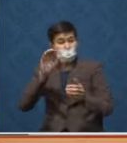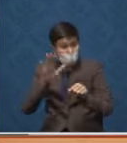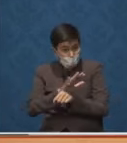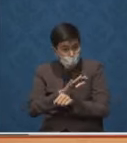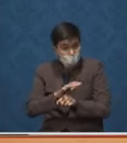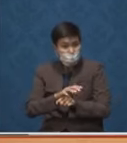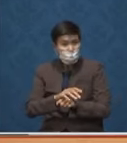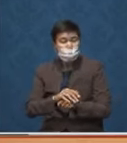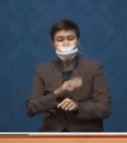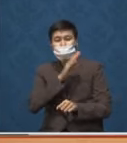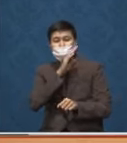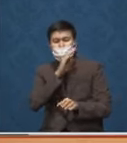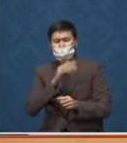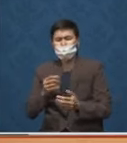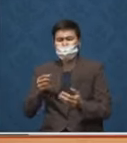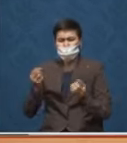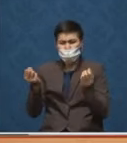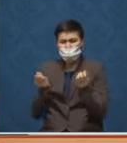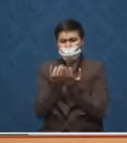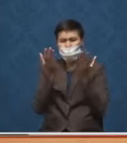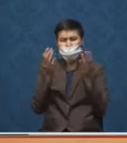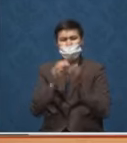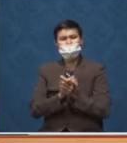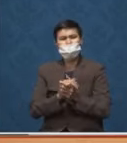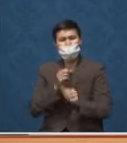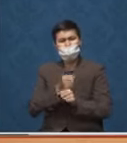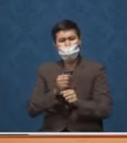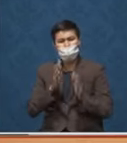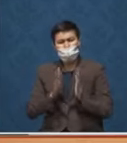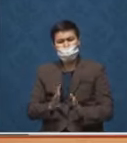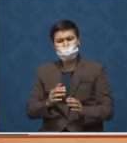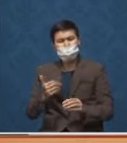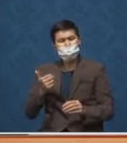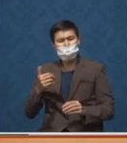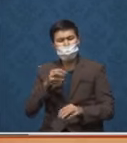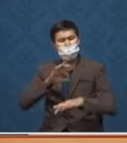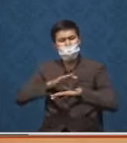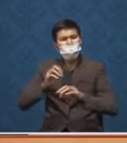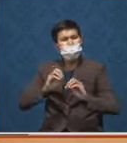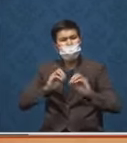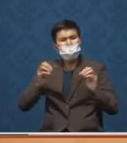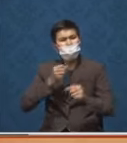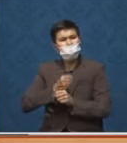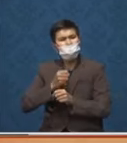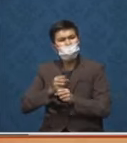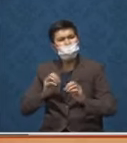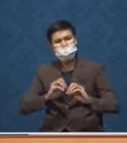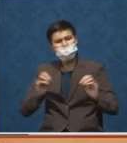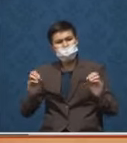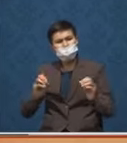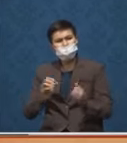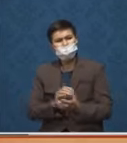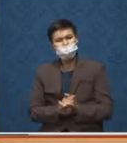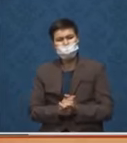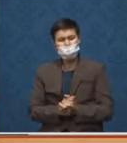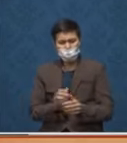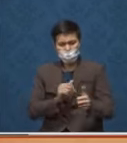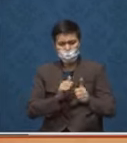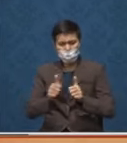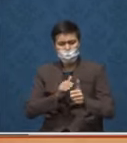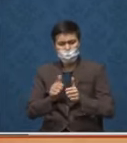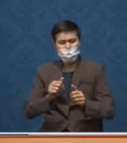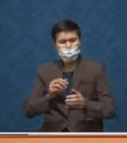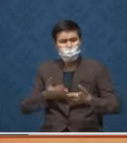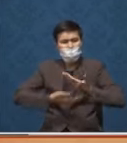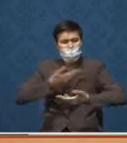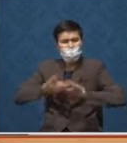วยาผลกระทบที่มันจะเกิดขึ้นในอนาคตได้มีคำสั่งถึงหน่วยงานอื่นๆที่เกี่ยวข้องอย่างเช่นคณะกรรมการแข่งขันทางการค้าให้